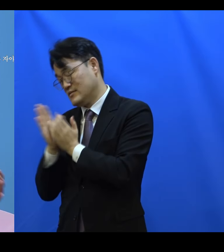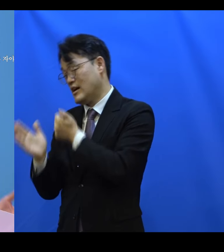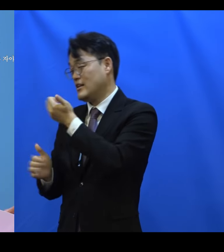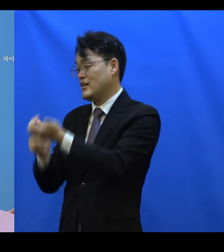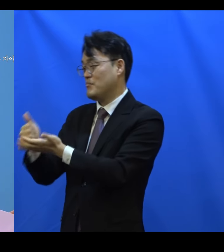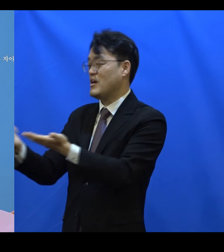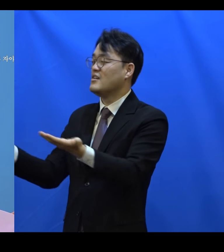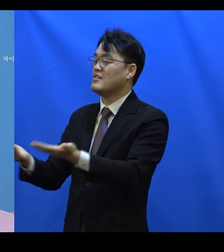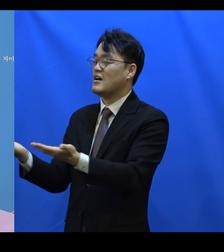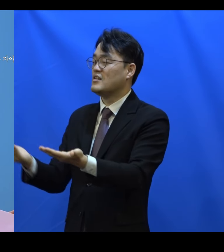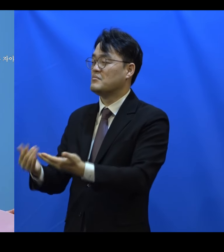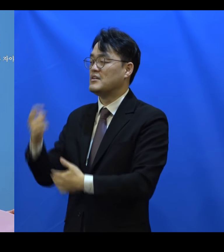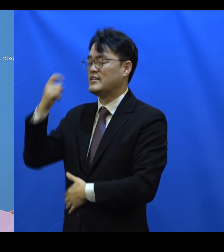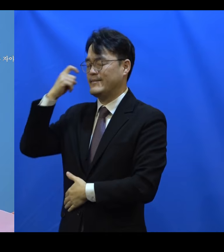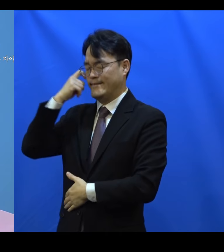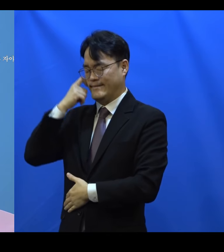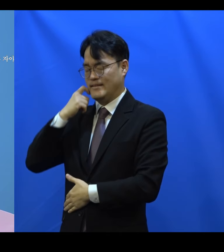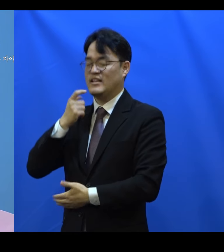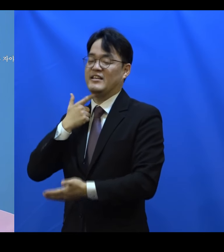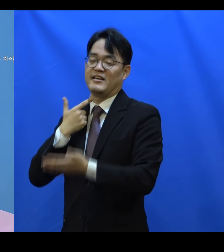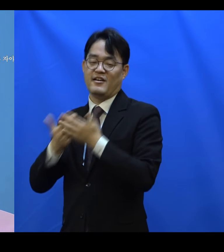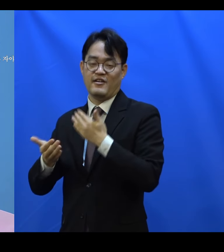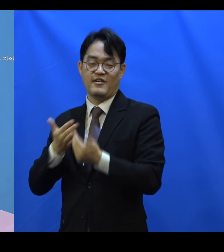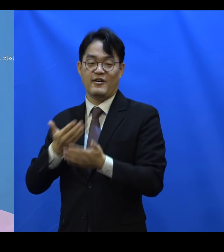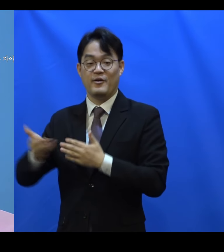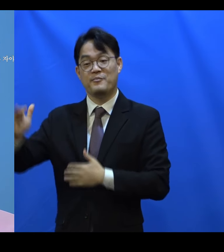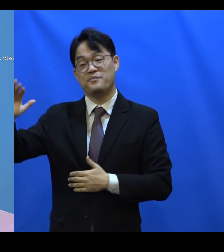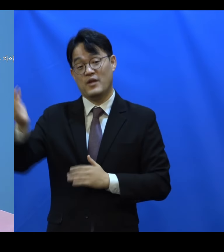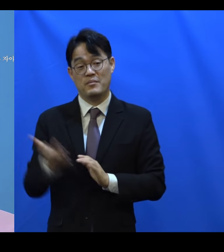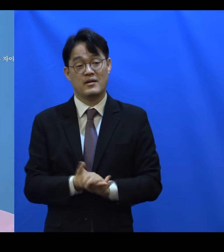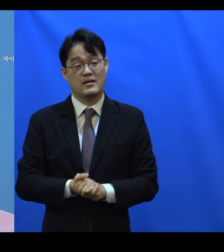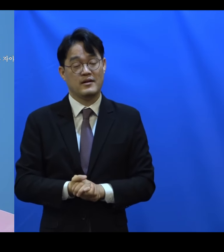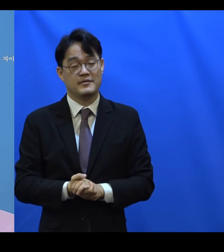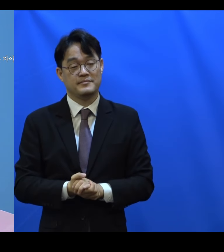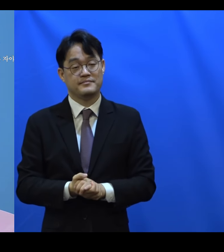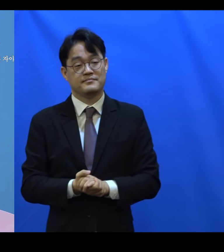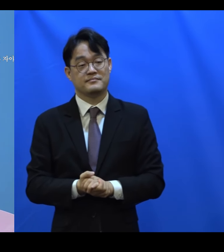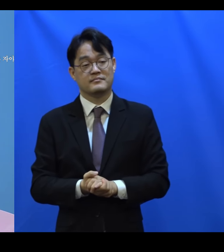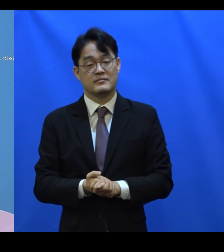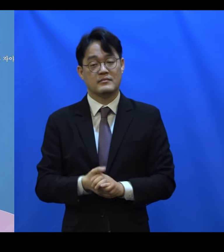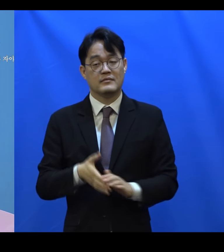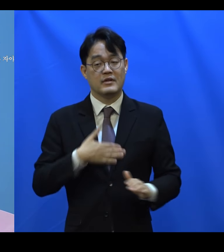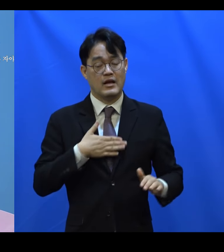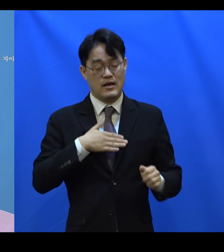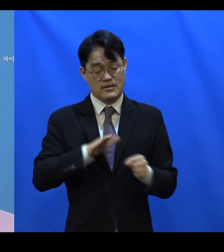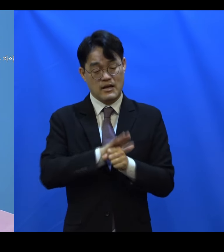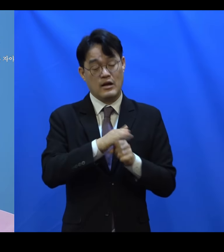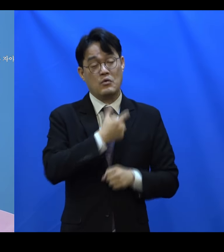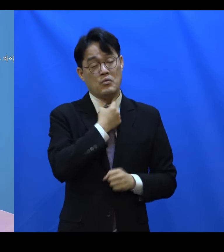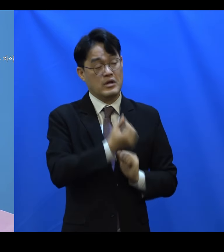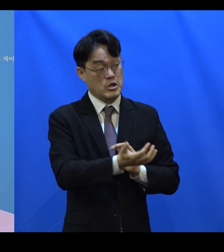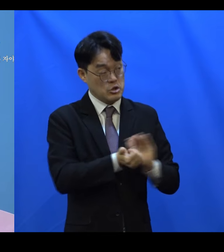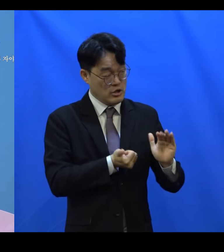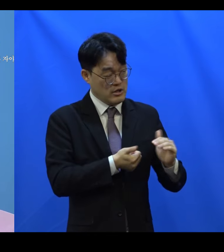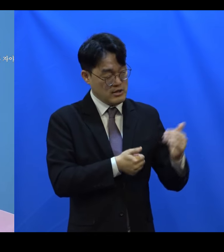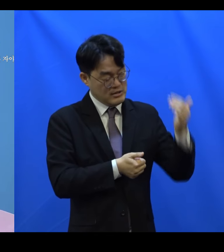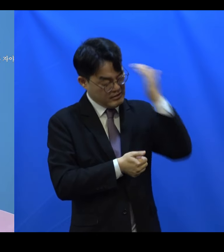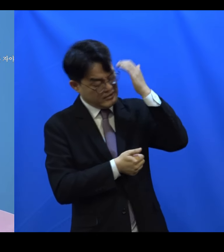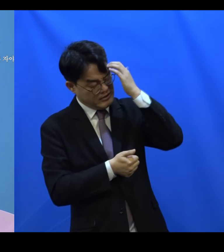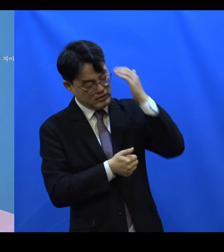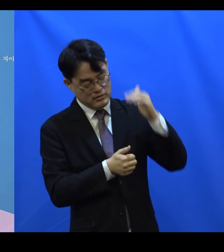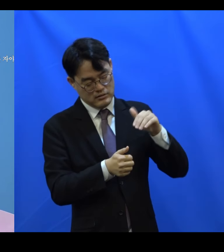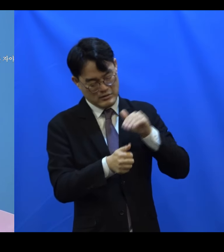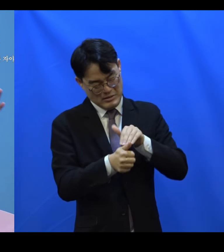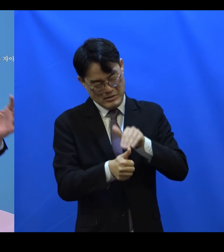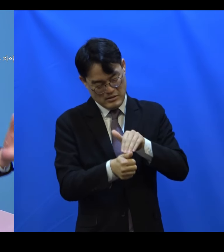안식하는 동안 깊어지는 거거든. 그러니까 내 사랑이 원하기 전에는 흔들지 말고 깨우지 말아달라. 지금